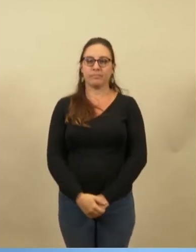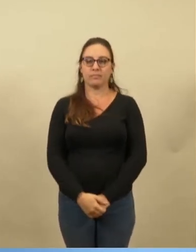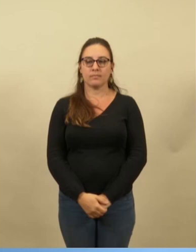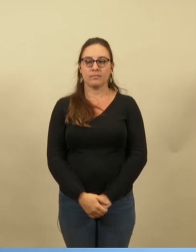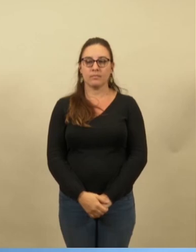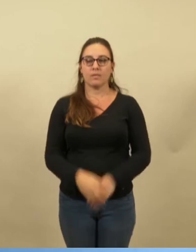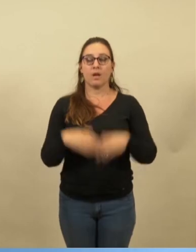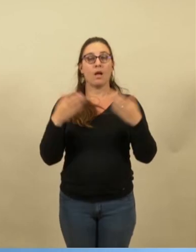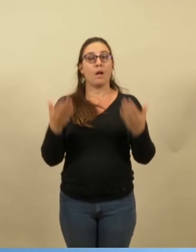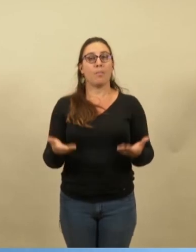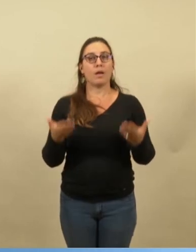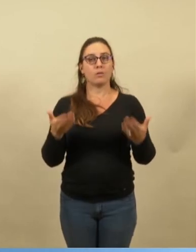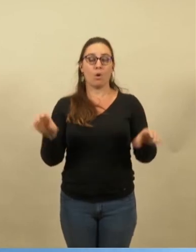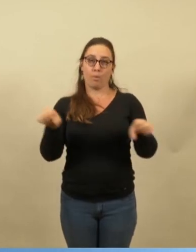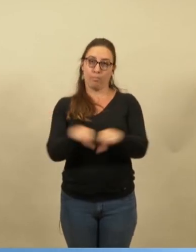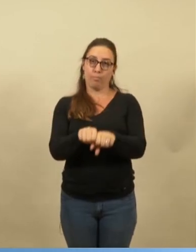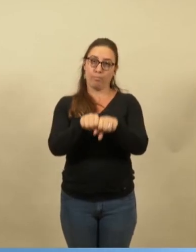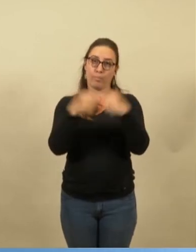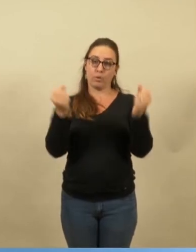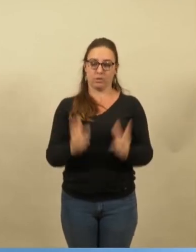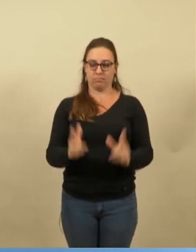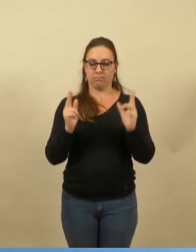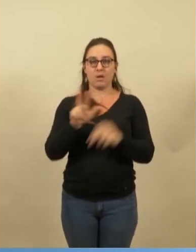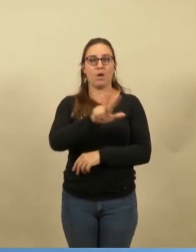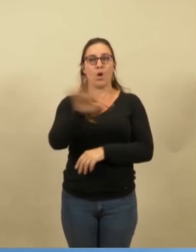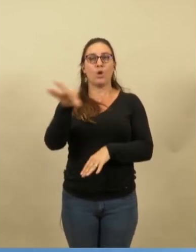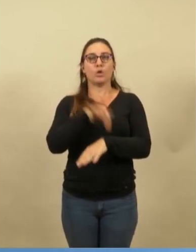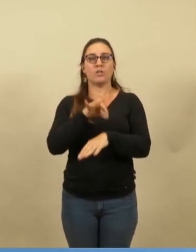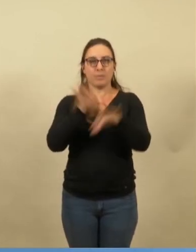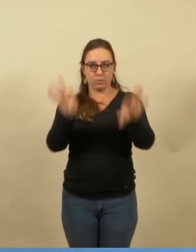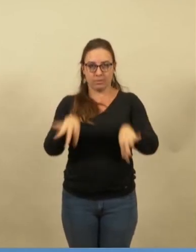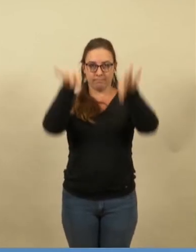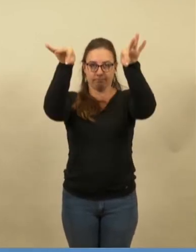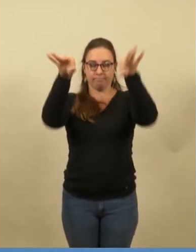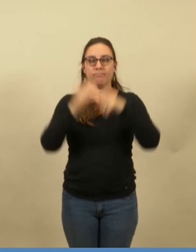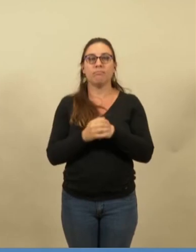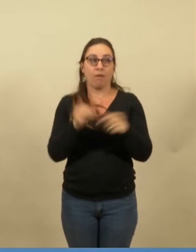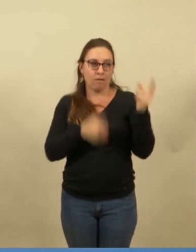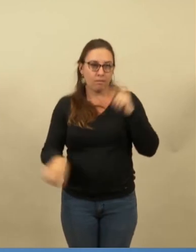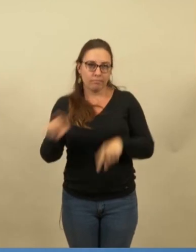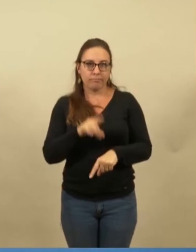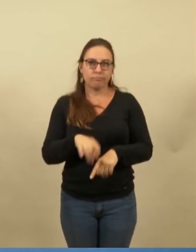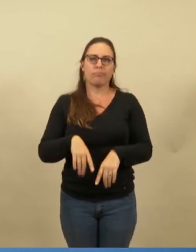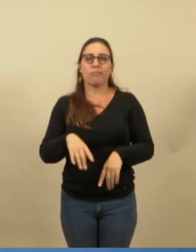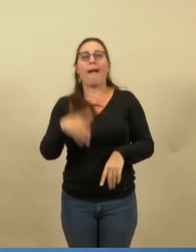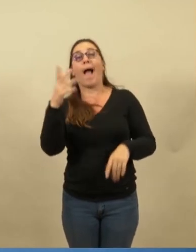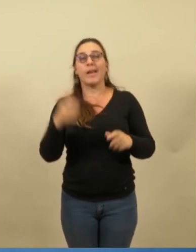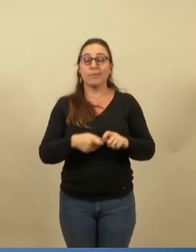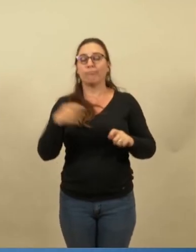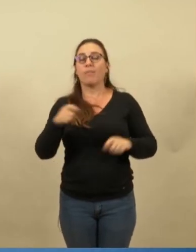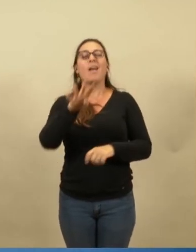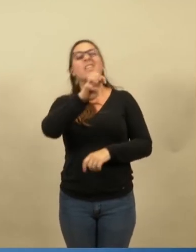de faire une pause de 35 minutes suspension de séance de 35 minutes afin allez 45 minutes